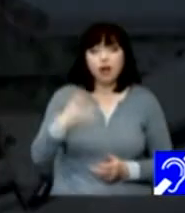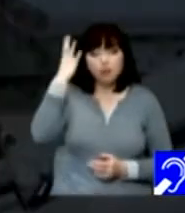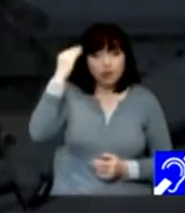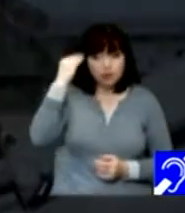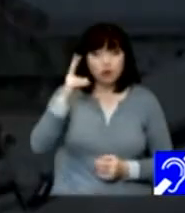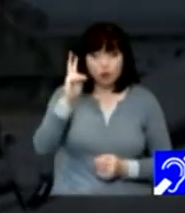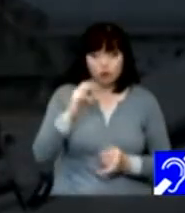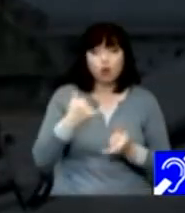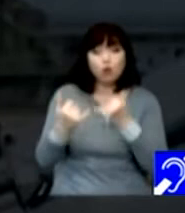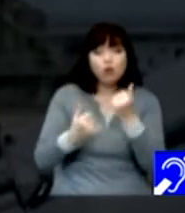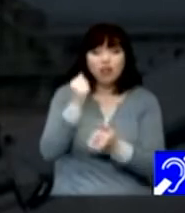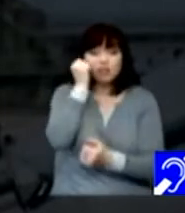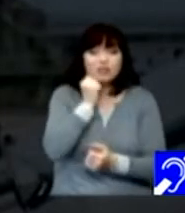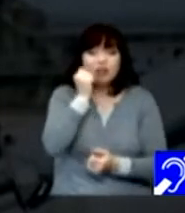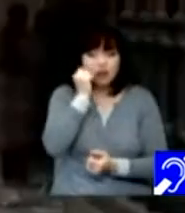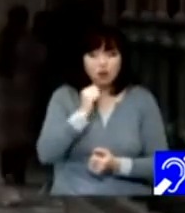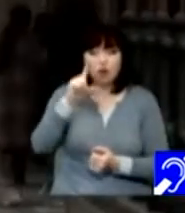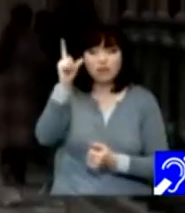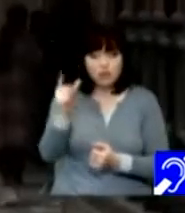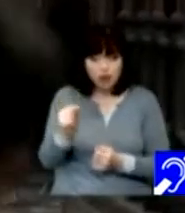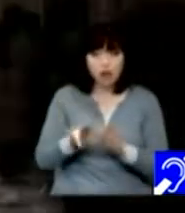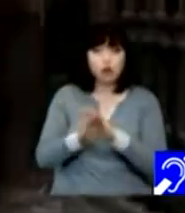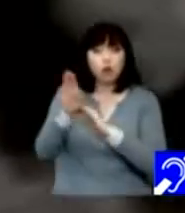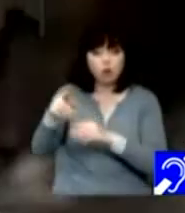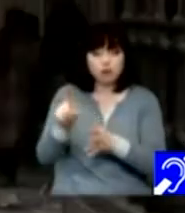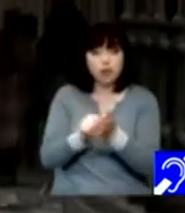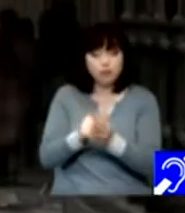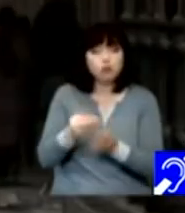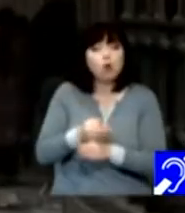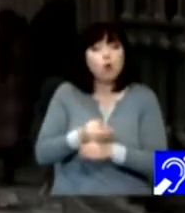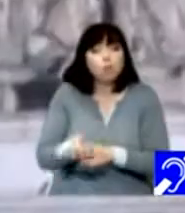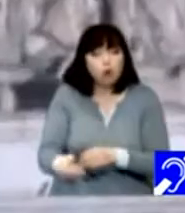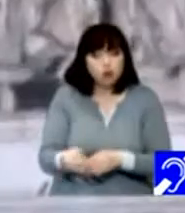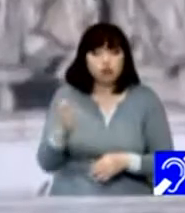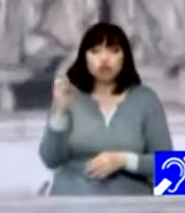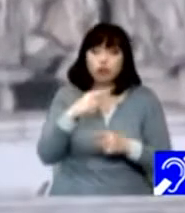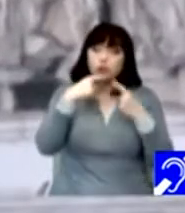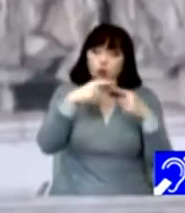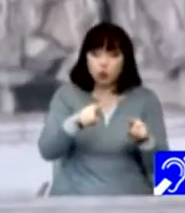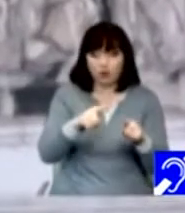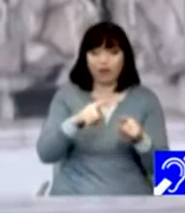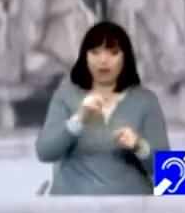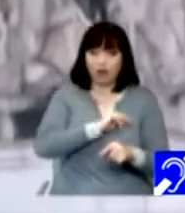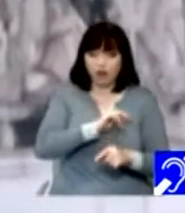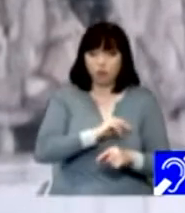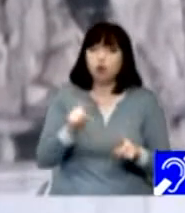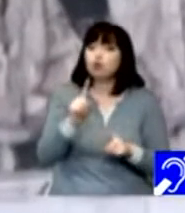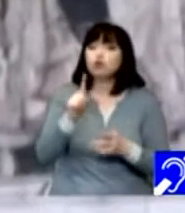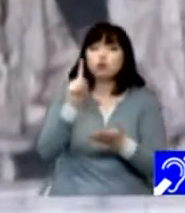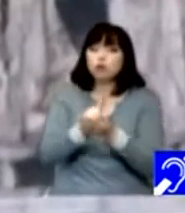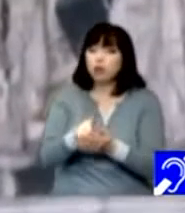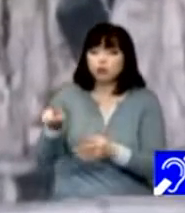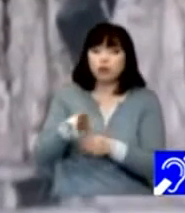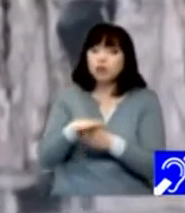Basarabencele care îngrijesc bătrânii în Italia ies la pensie mai târziu decât cei care muncesc în alte domenii. Ce criterii trebuie să îndeplinească